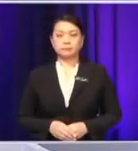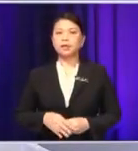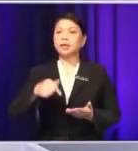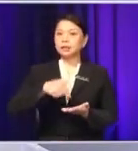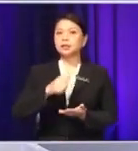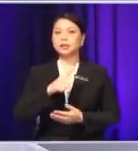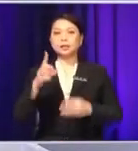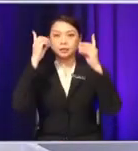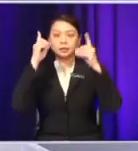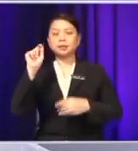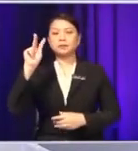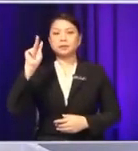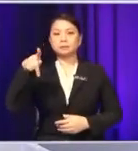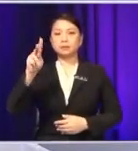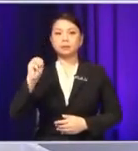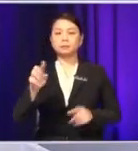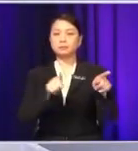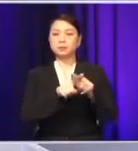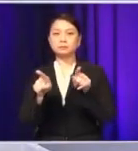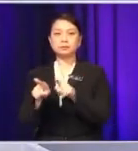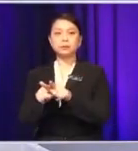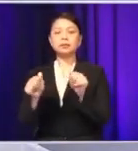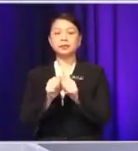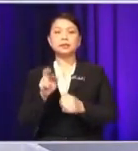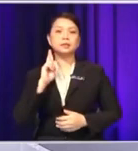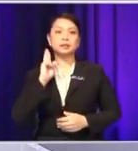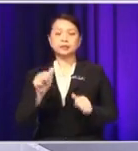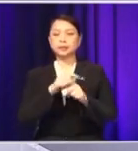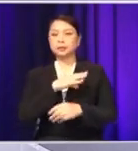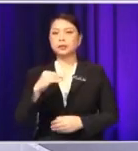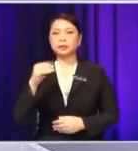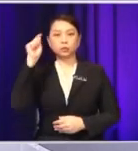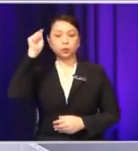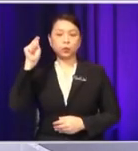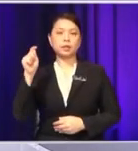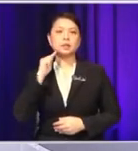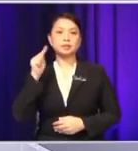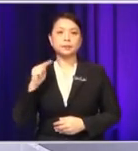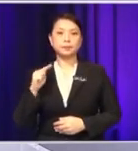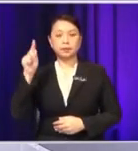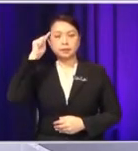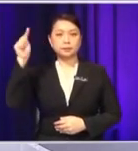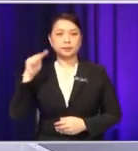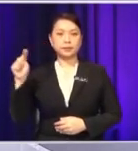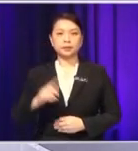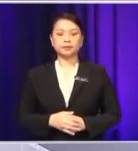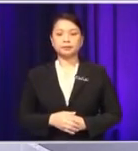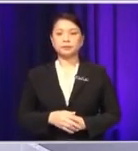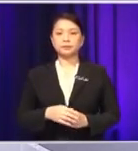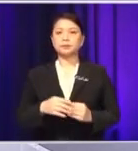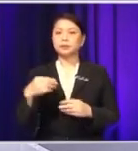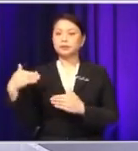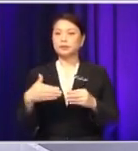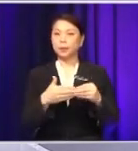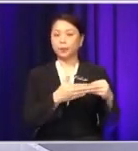Inilah Didik TV KPM, anda kembali bersama saya Ria dan juga Tuan Zamri. Yang pastinya Tuan, kita nak teruskan pula dengan pengisian untuk slot yang